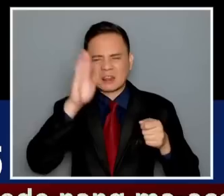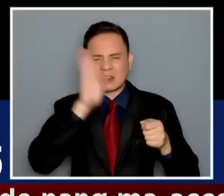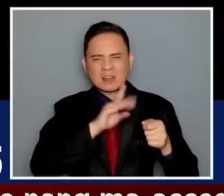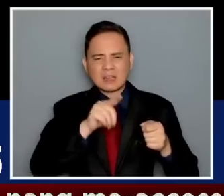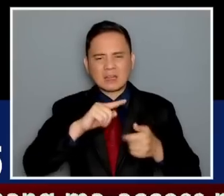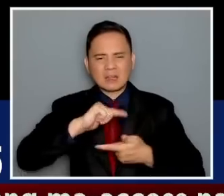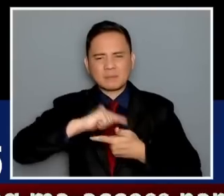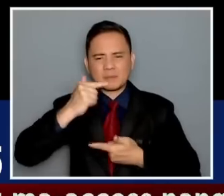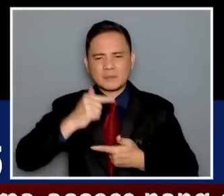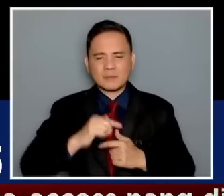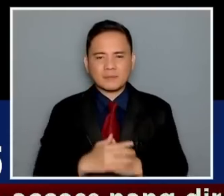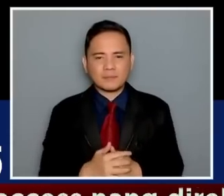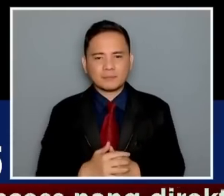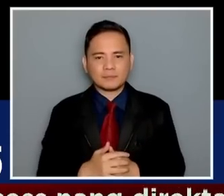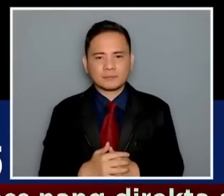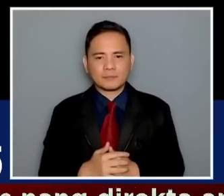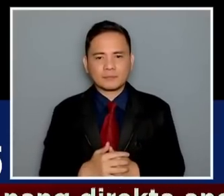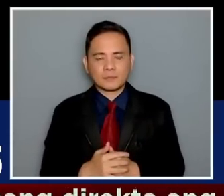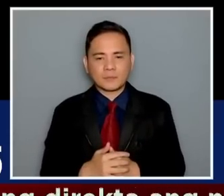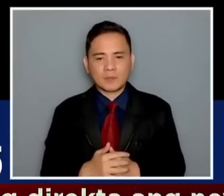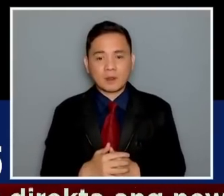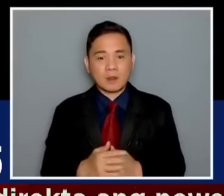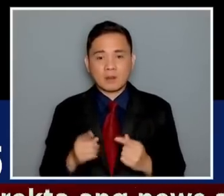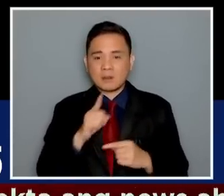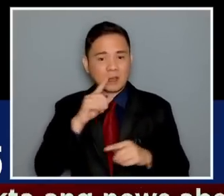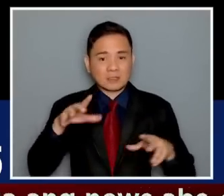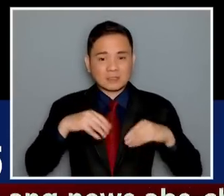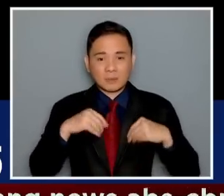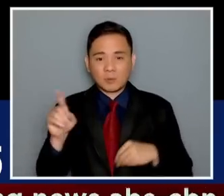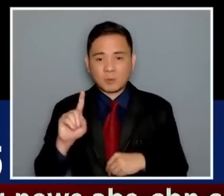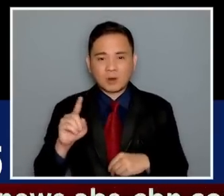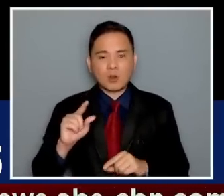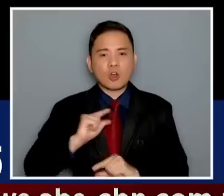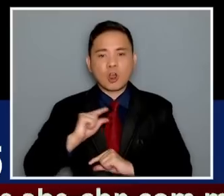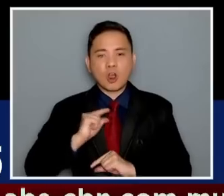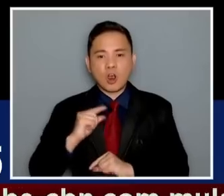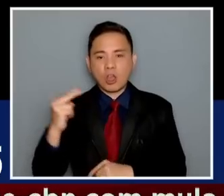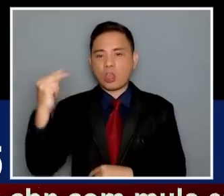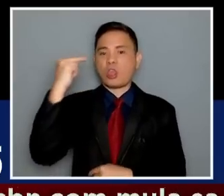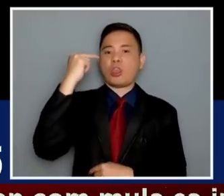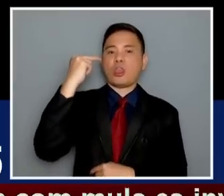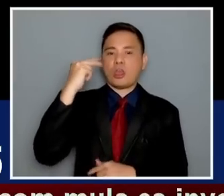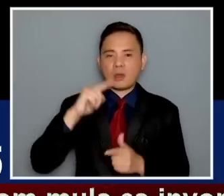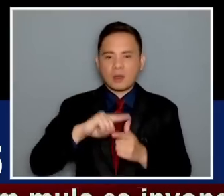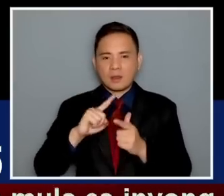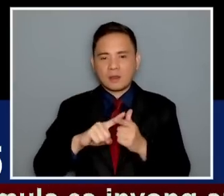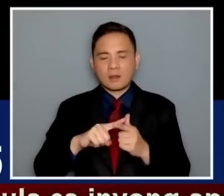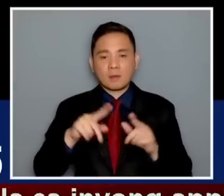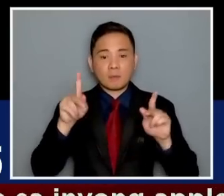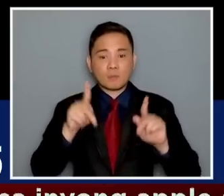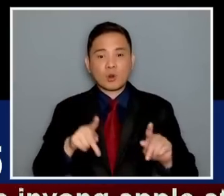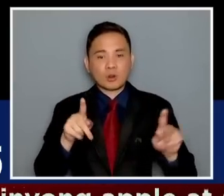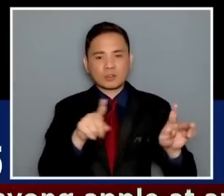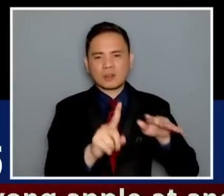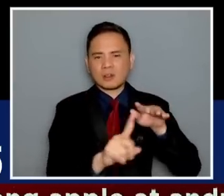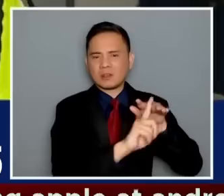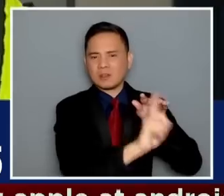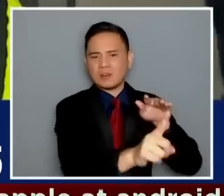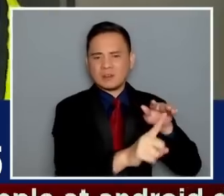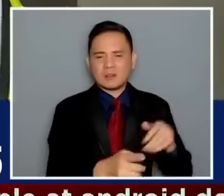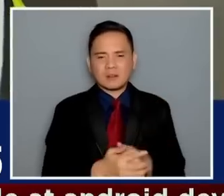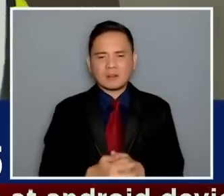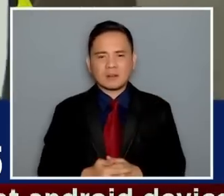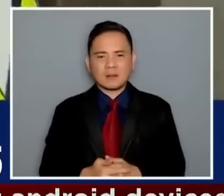matanggap, pinagtinginan lang umano siya ng mga gwardiya hanggang makaalis ang taong nagsiksik ng bag kasunod ng kanyang